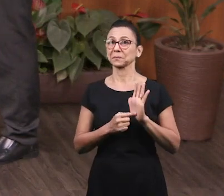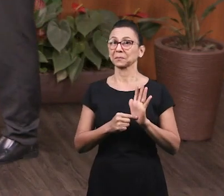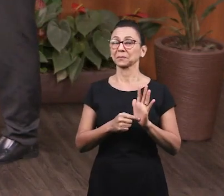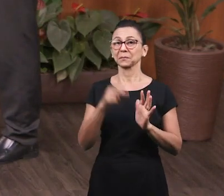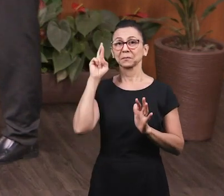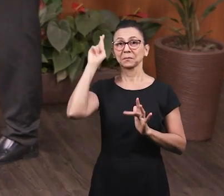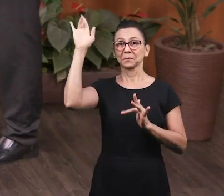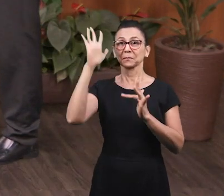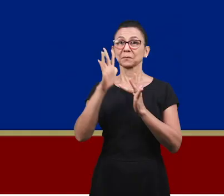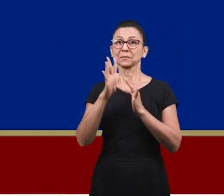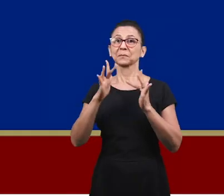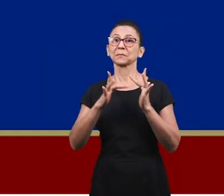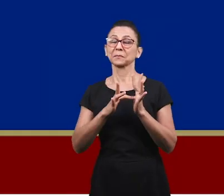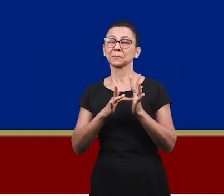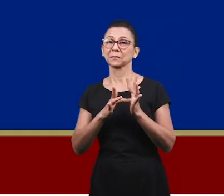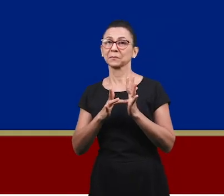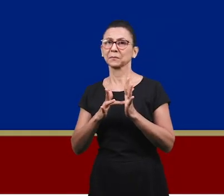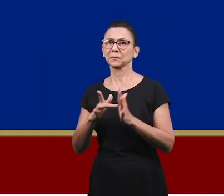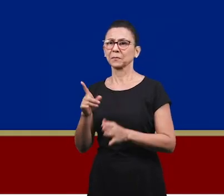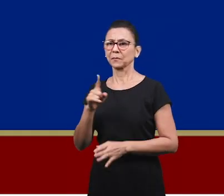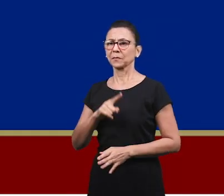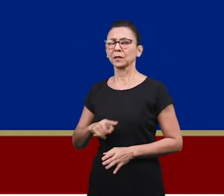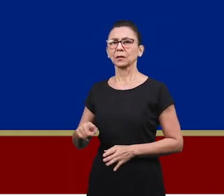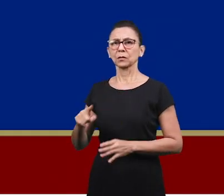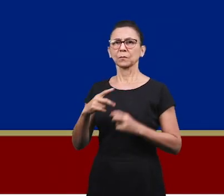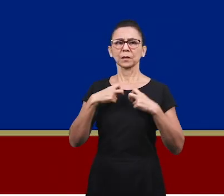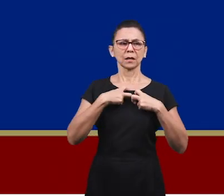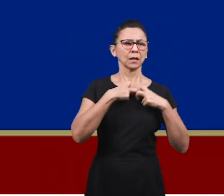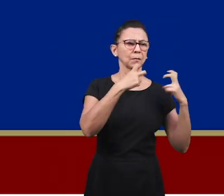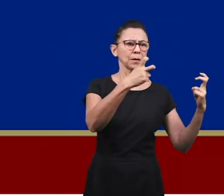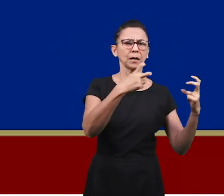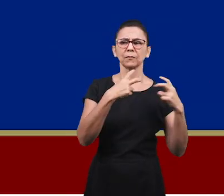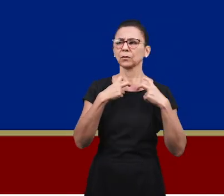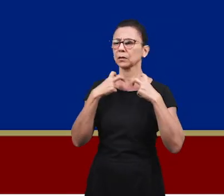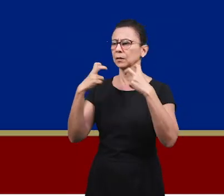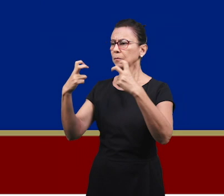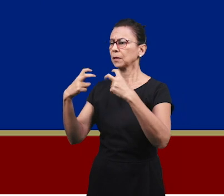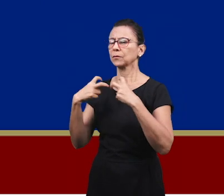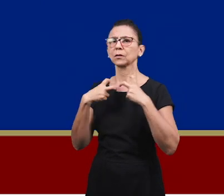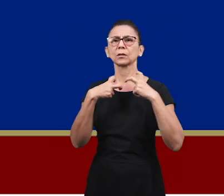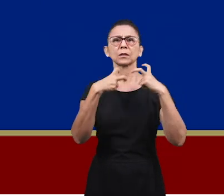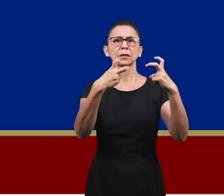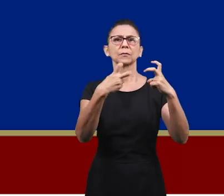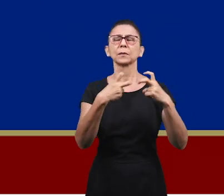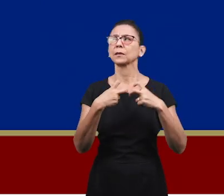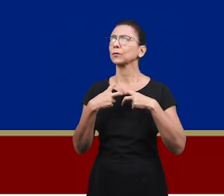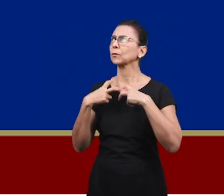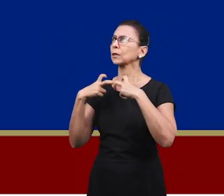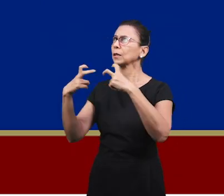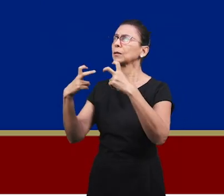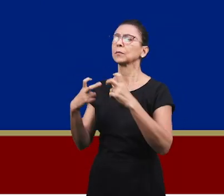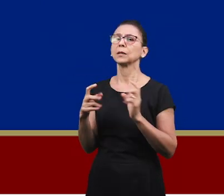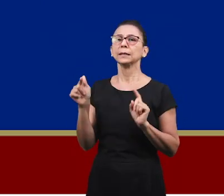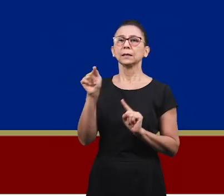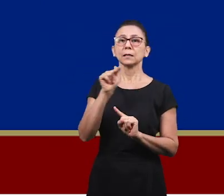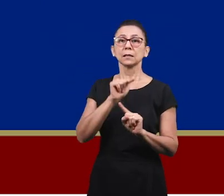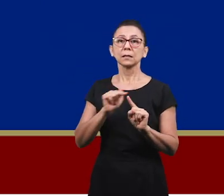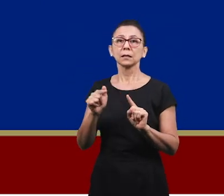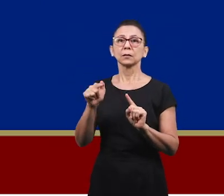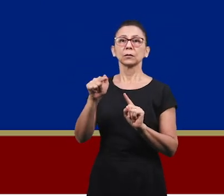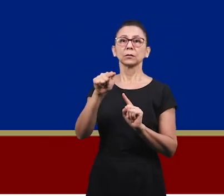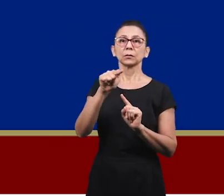Regardez ici, Isaïe 6:3, ils clamaient les uns vers les autres en disant, Saint, Saint,